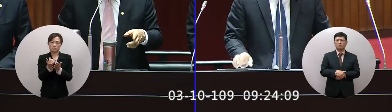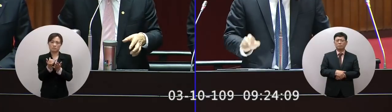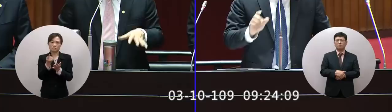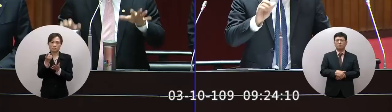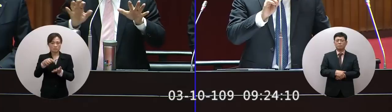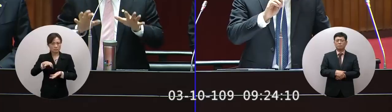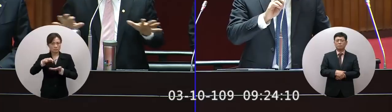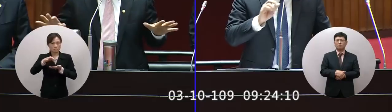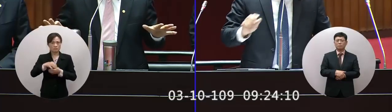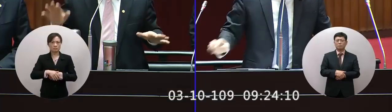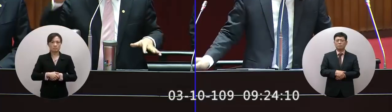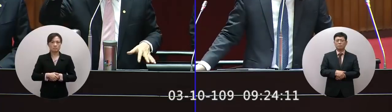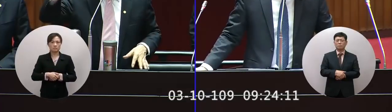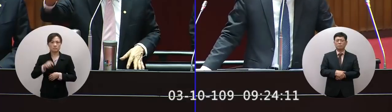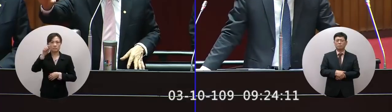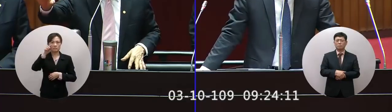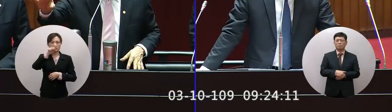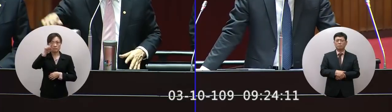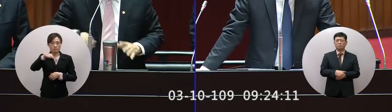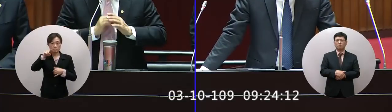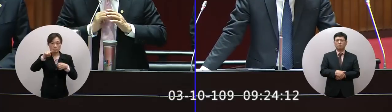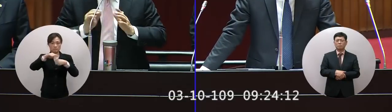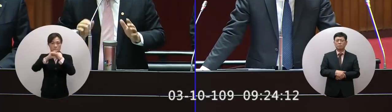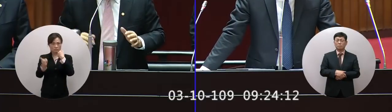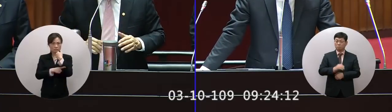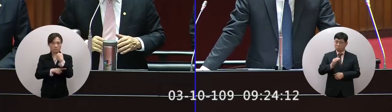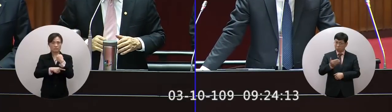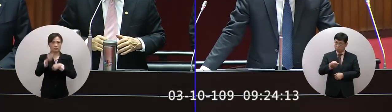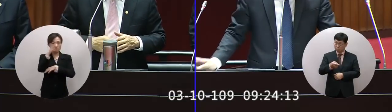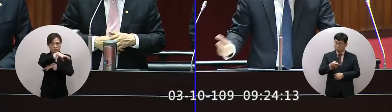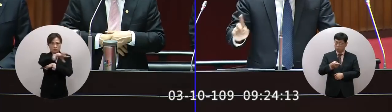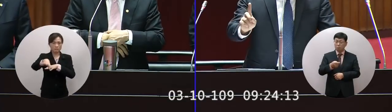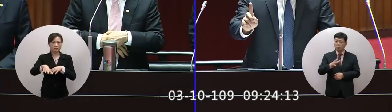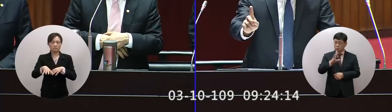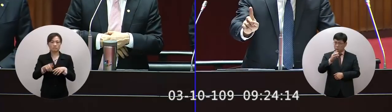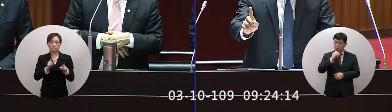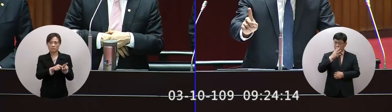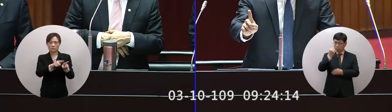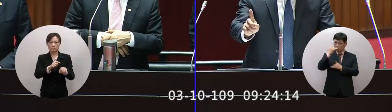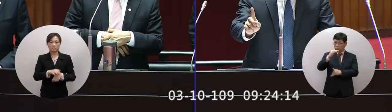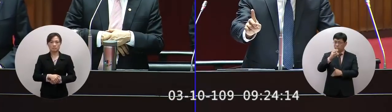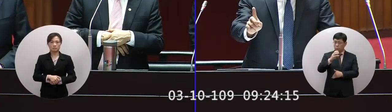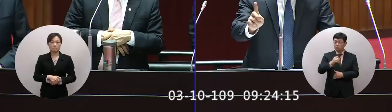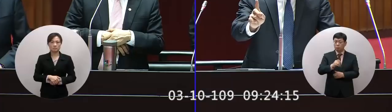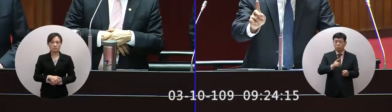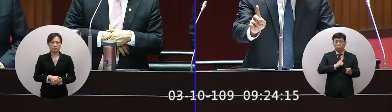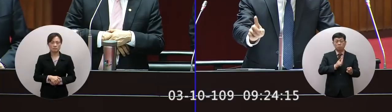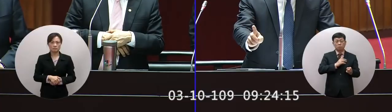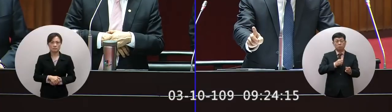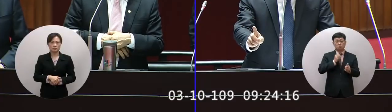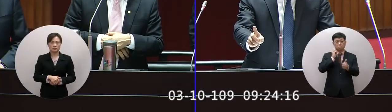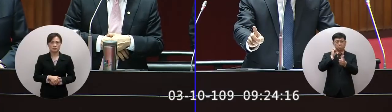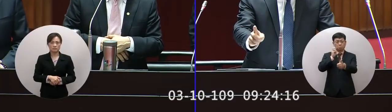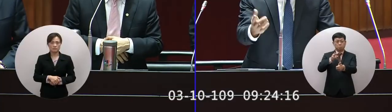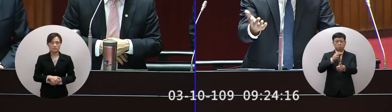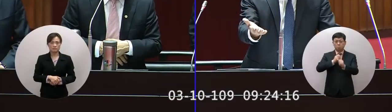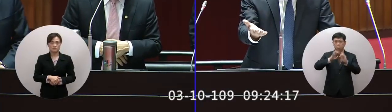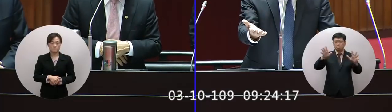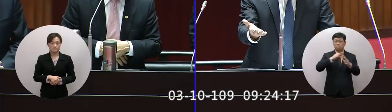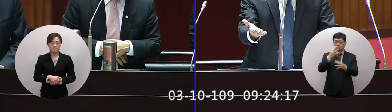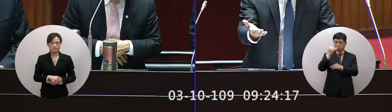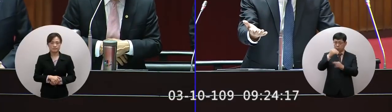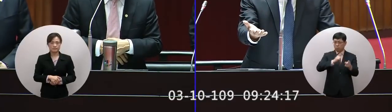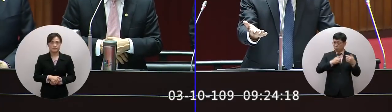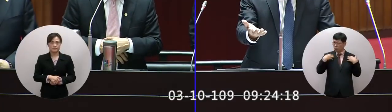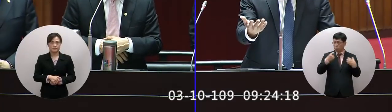执法，各部会都根据特别条例， 但是这个有没有期限？院长，你有没有给他们一个期限？这个就